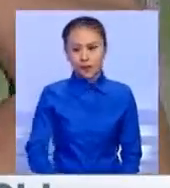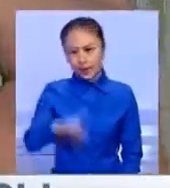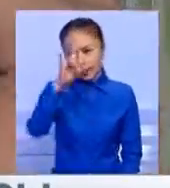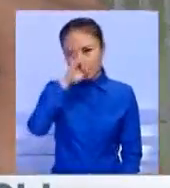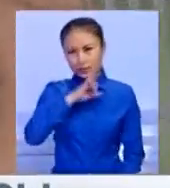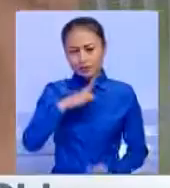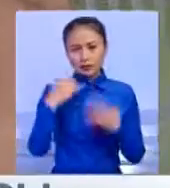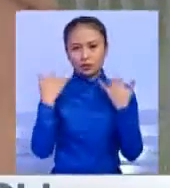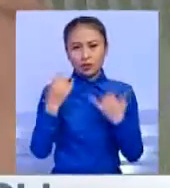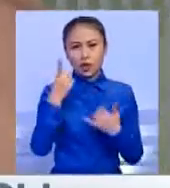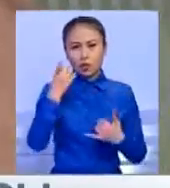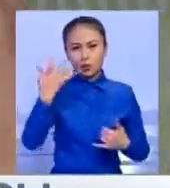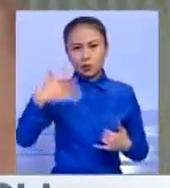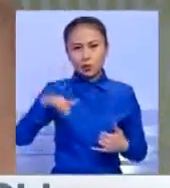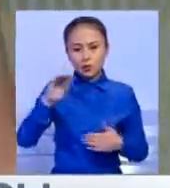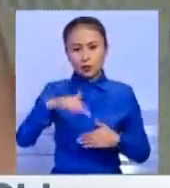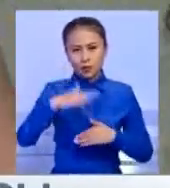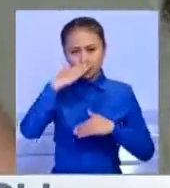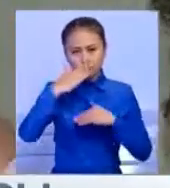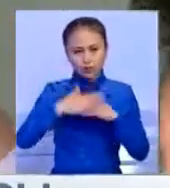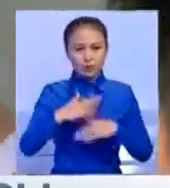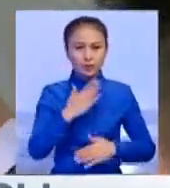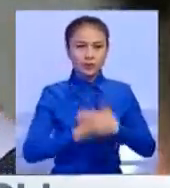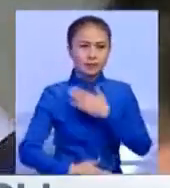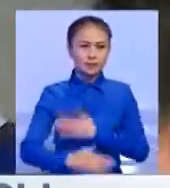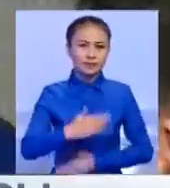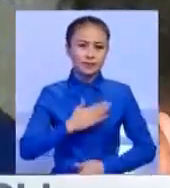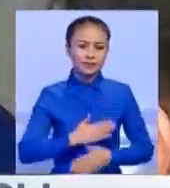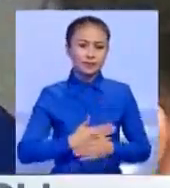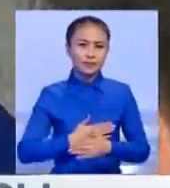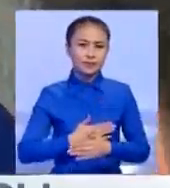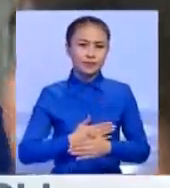Қазақстанда қазір 150 мыңға жуық мүмкіндігі